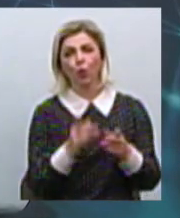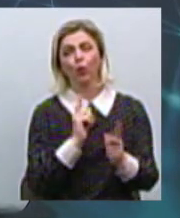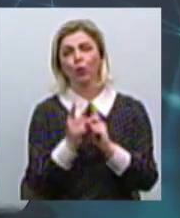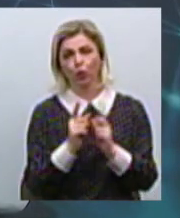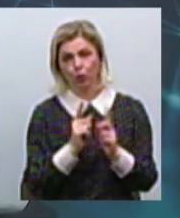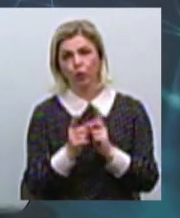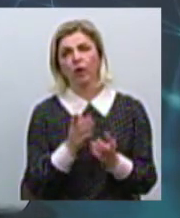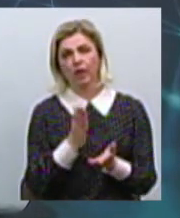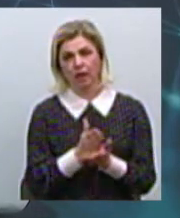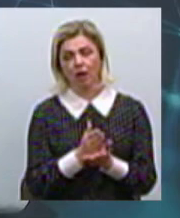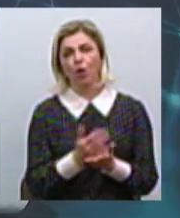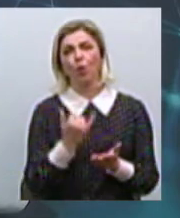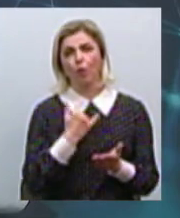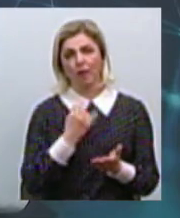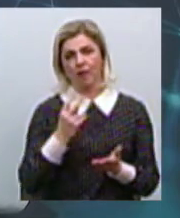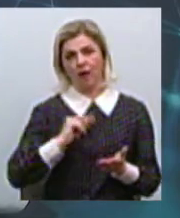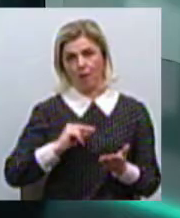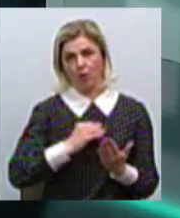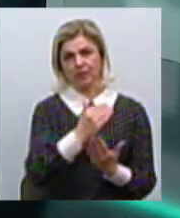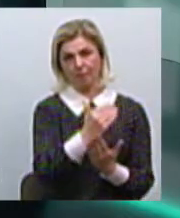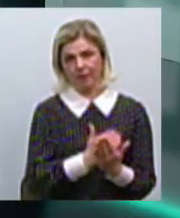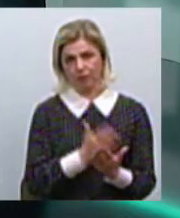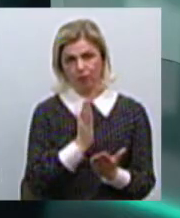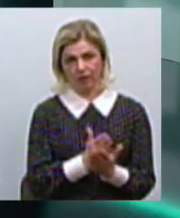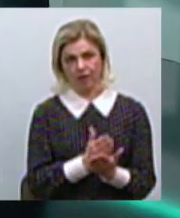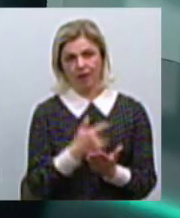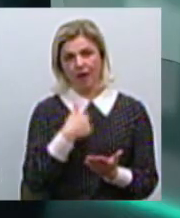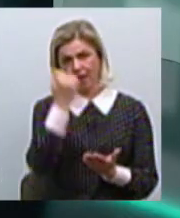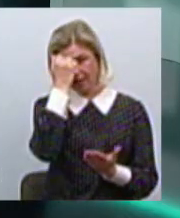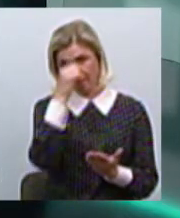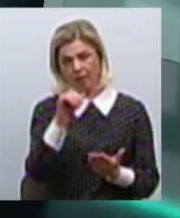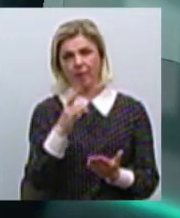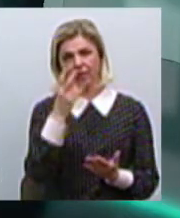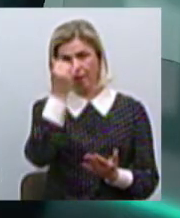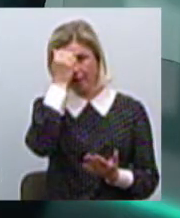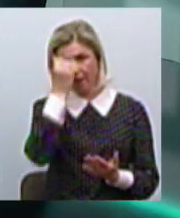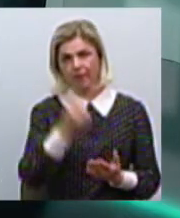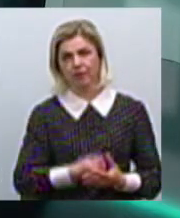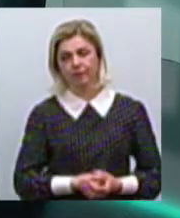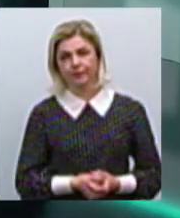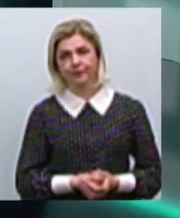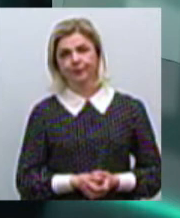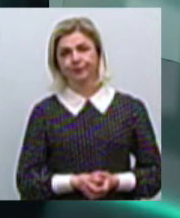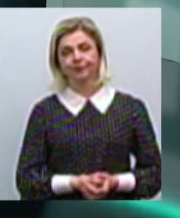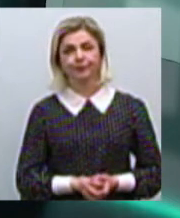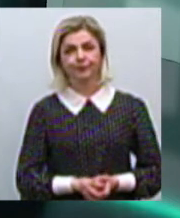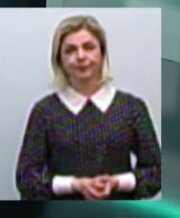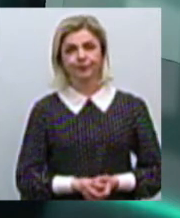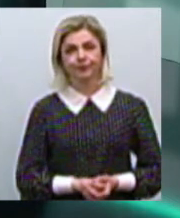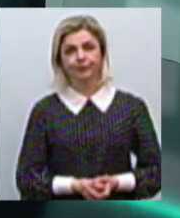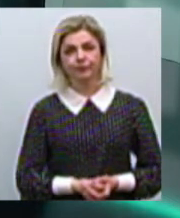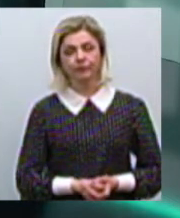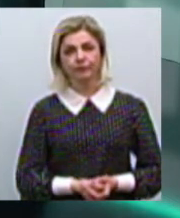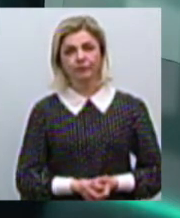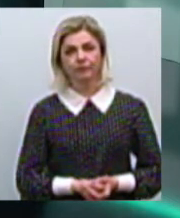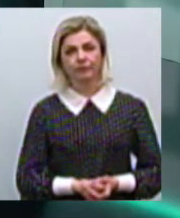Вони в мене на роботі списком є, але я його не пам'ятаю на пам'ять. Є